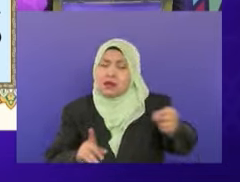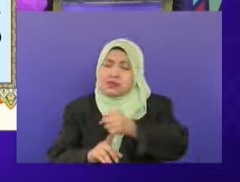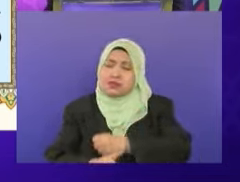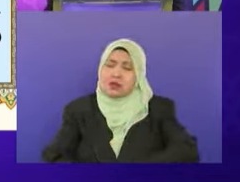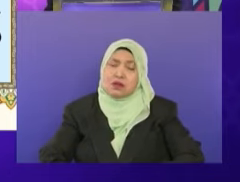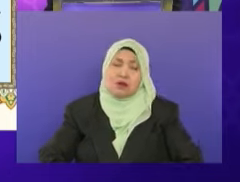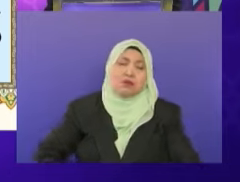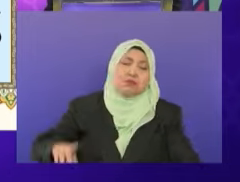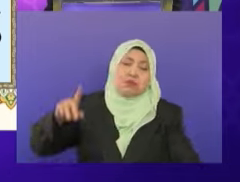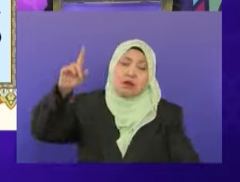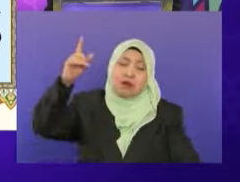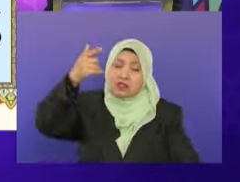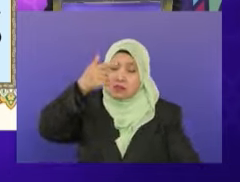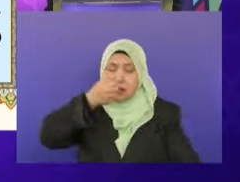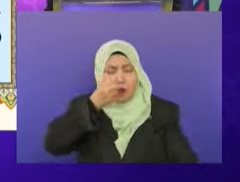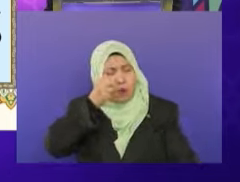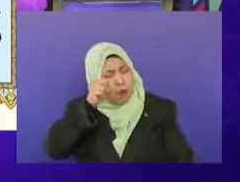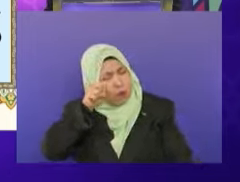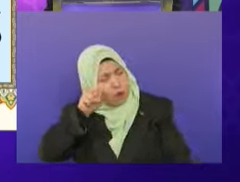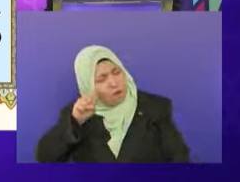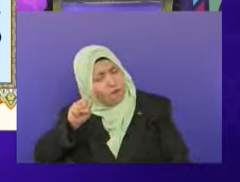ولكن كانوا